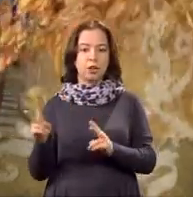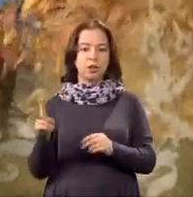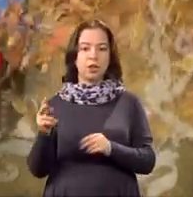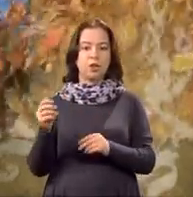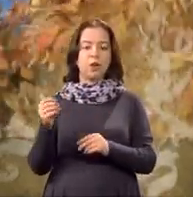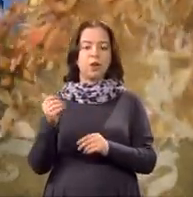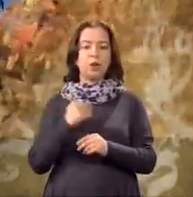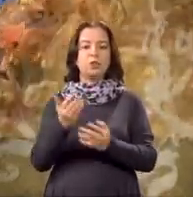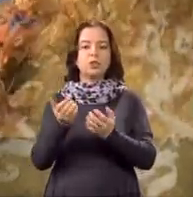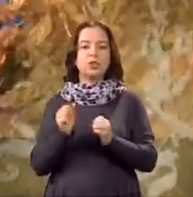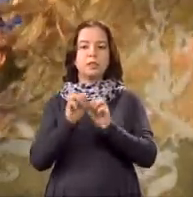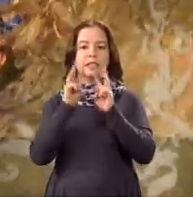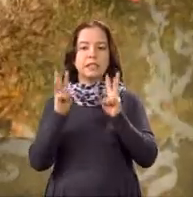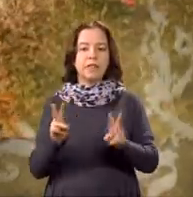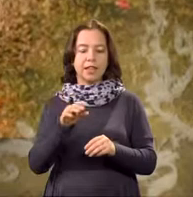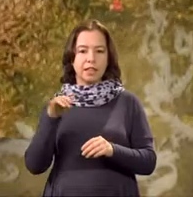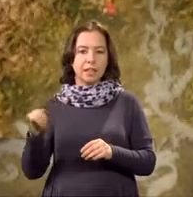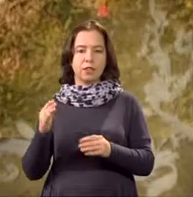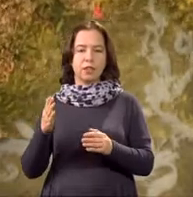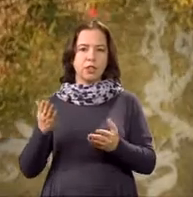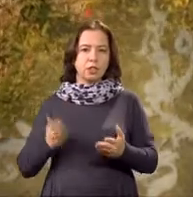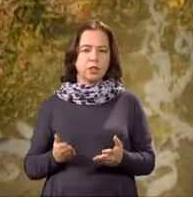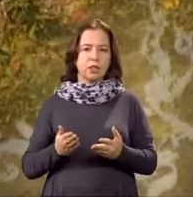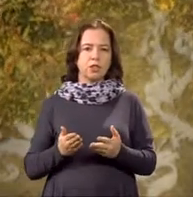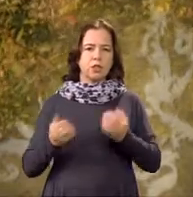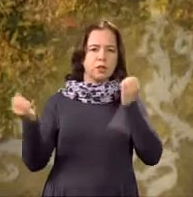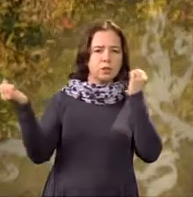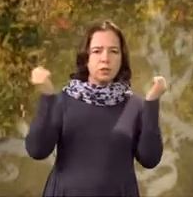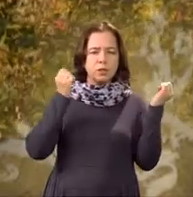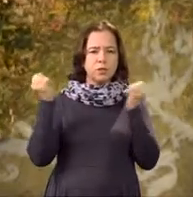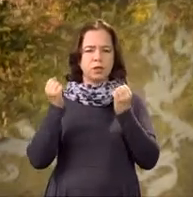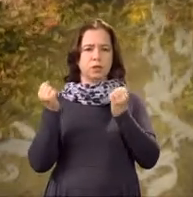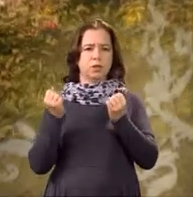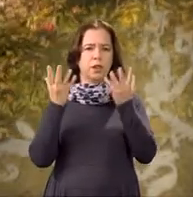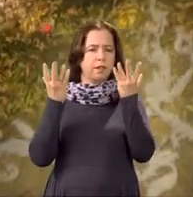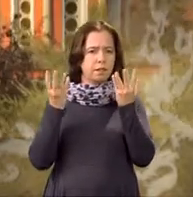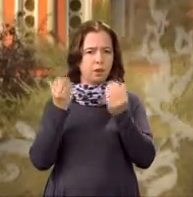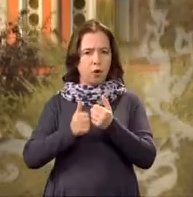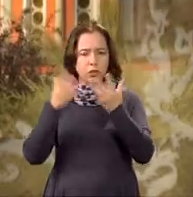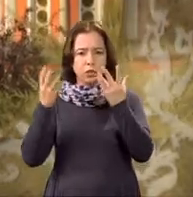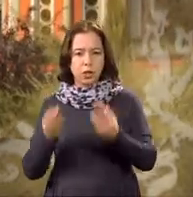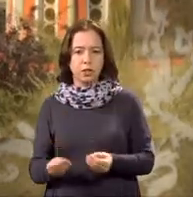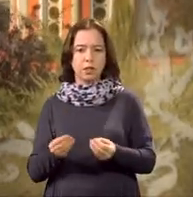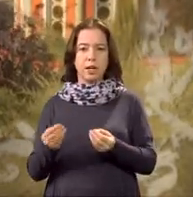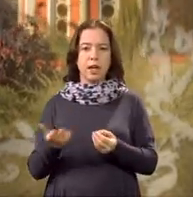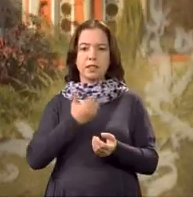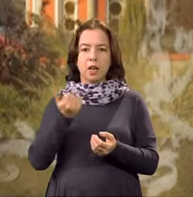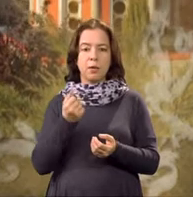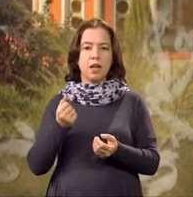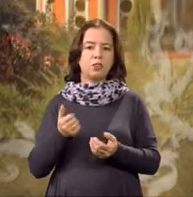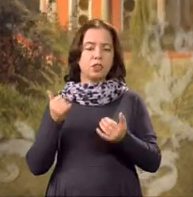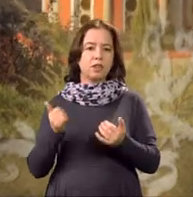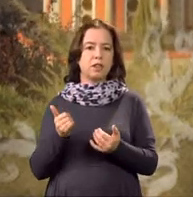святині, перебуваючи в буденних справах, заробляючи на хліб і виховуючи дітей.